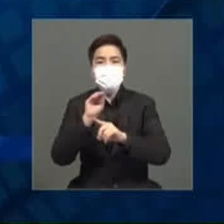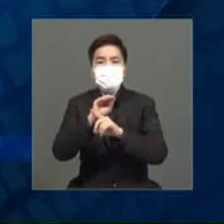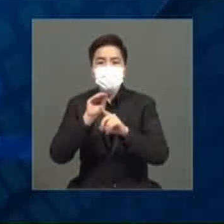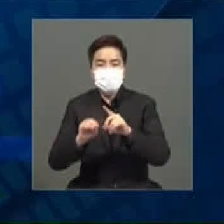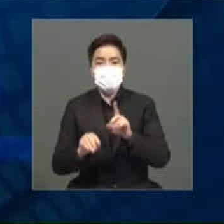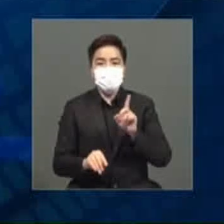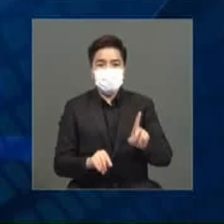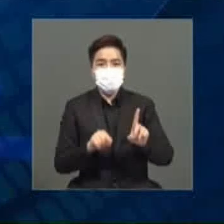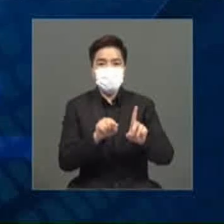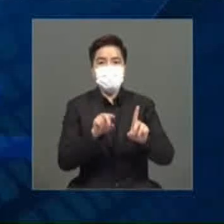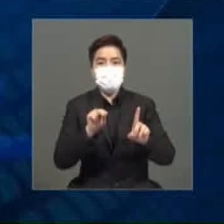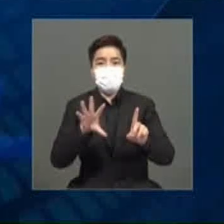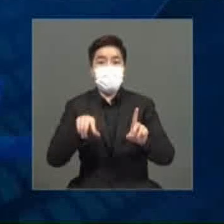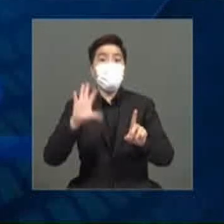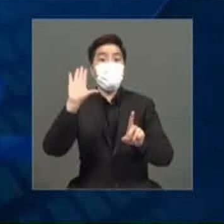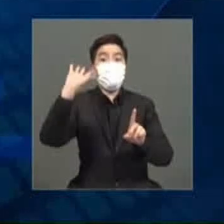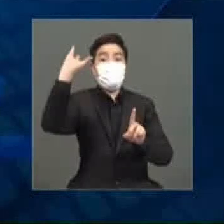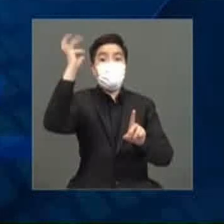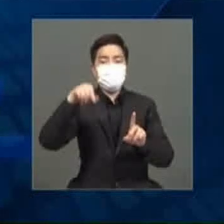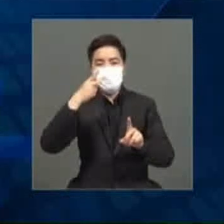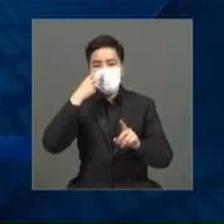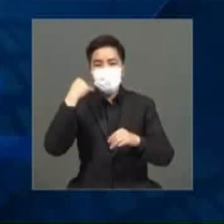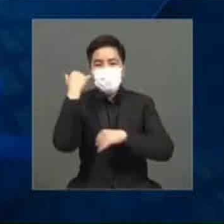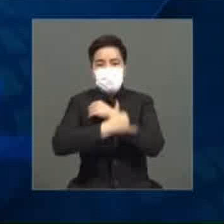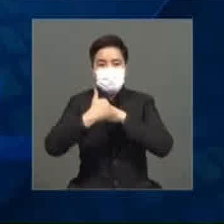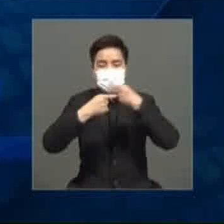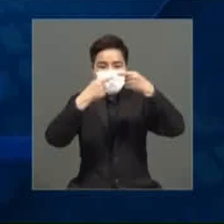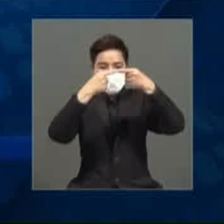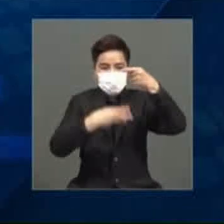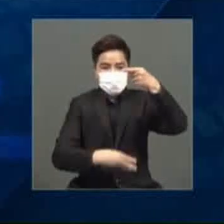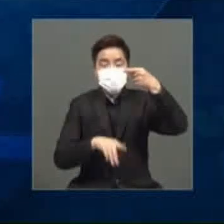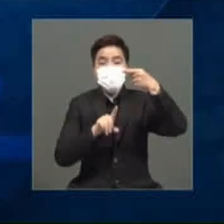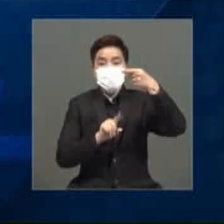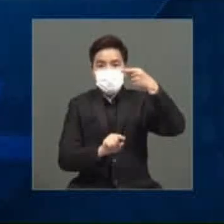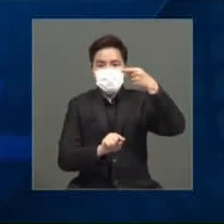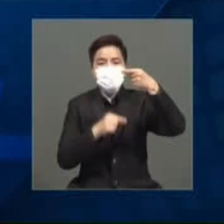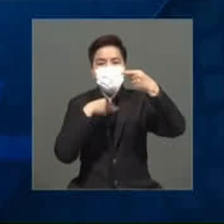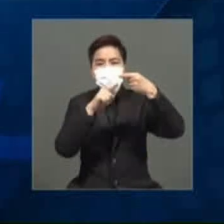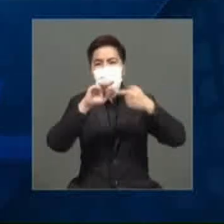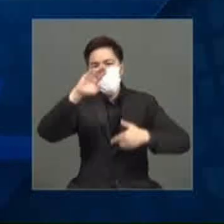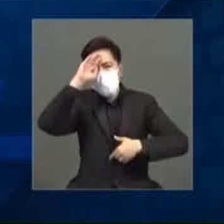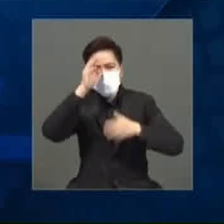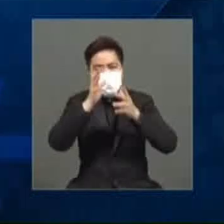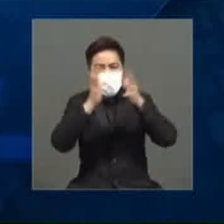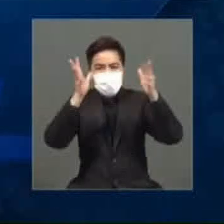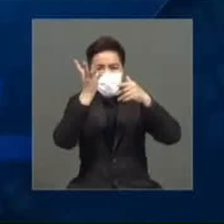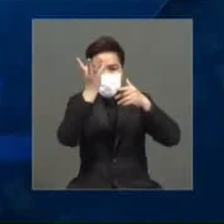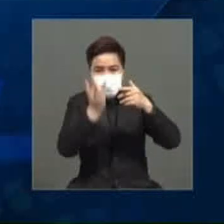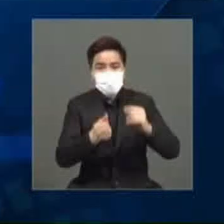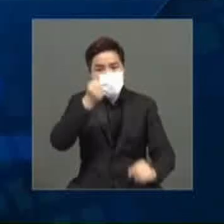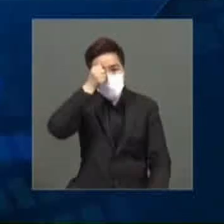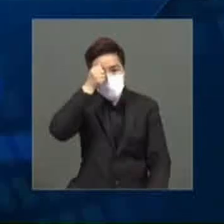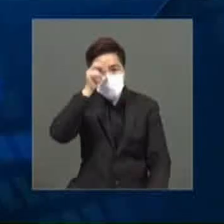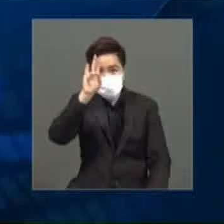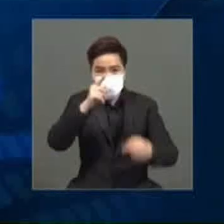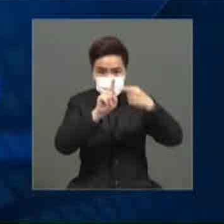านต์ใช่ไหมคะ เขาบอกไม่มีอะไรยังไม่มีข้อห้ามอะไรไม่มีมาตรการอะไรก็หมายความว่าปล่อยไปตามยถากรรม เนี่ยน